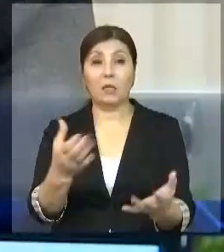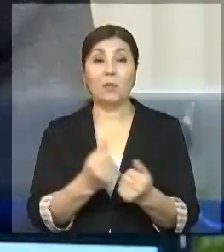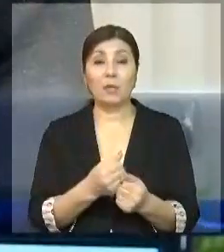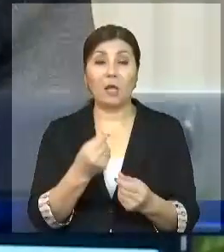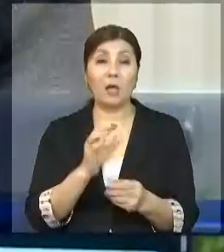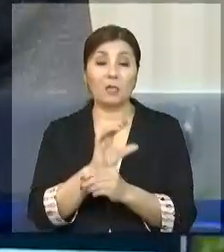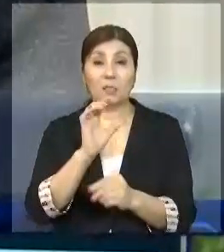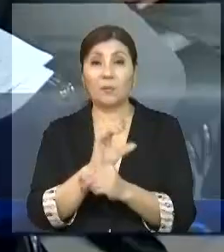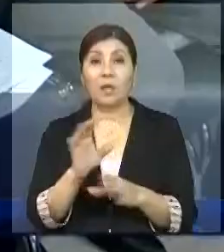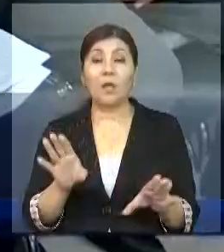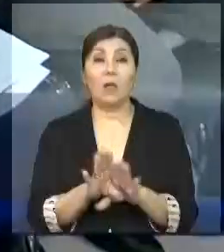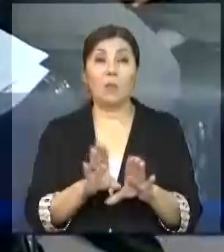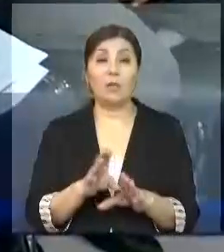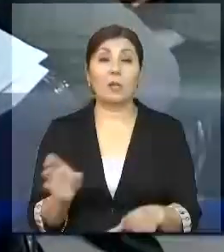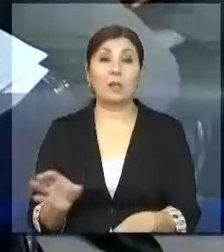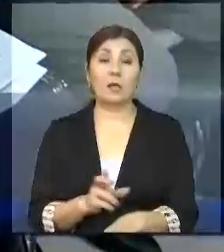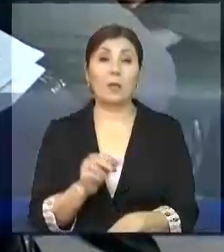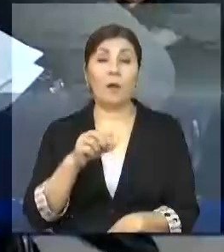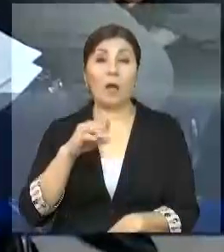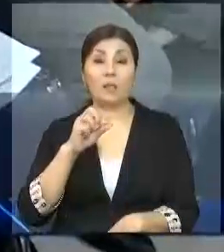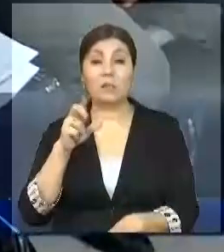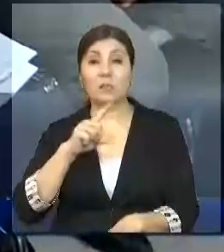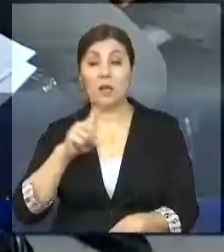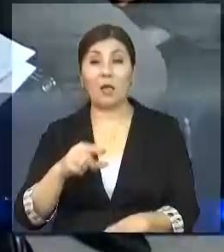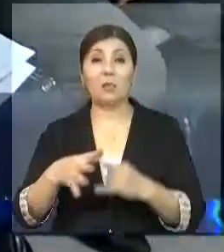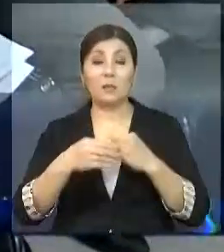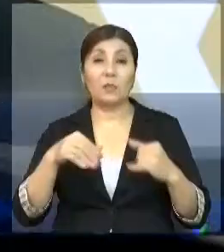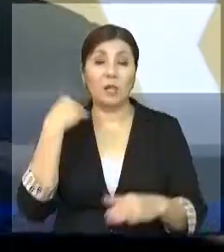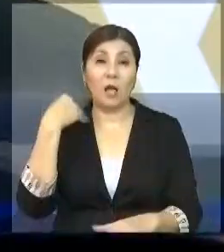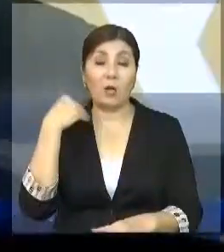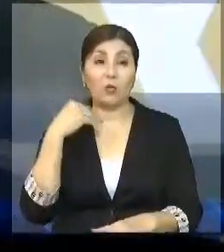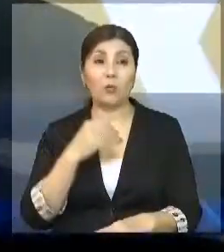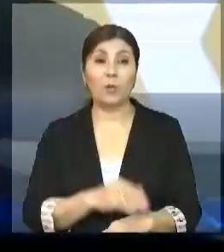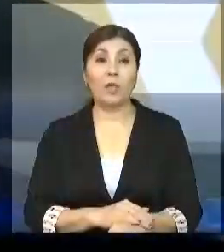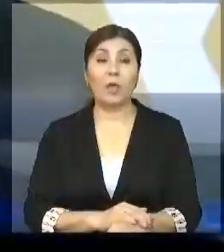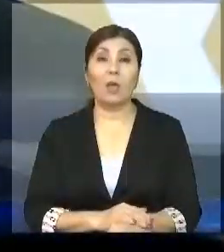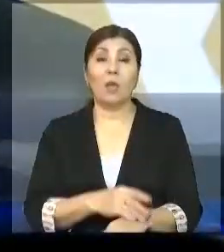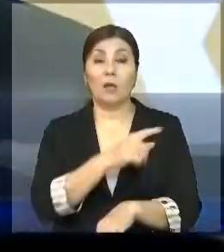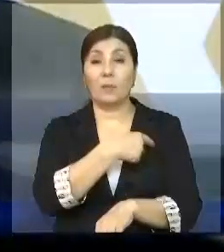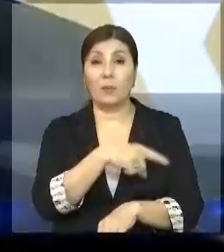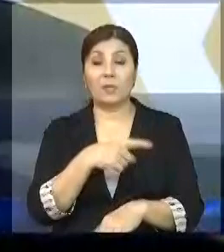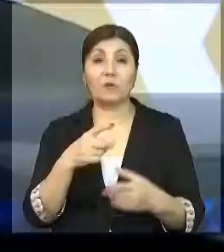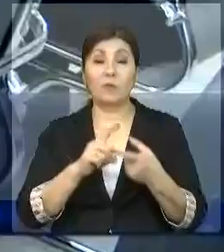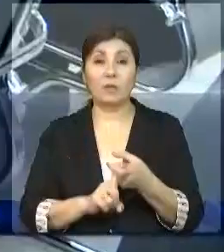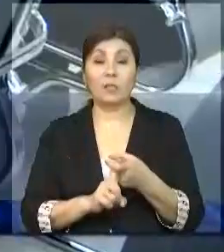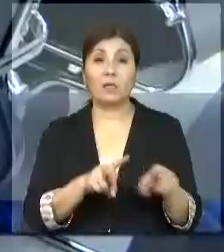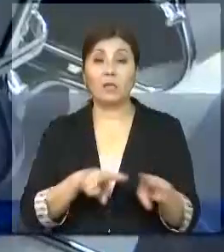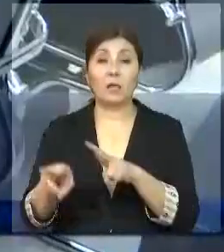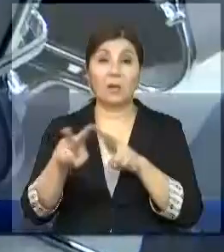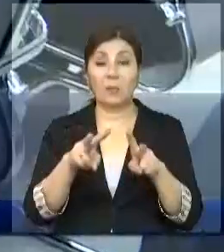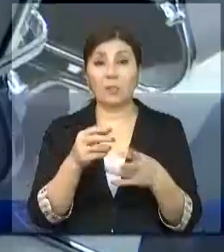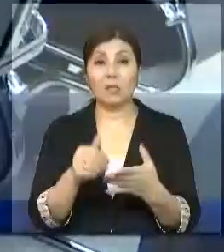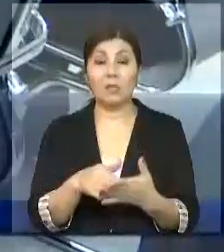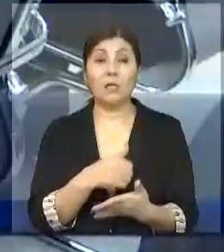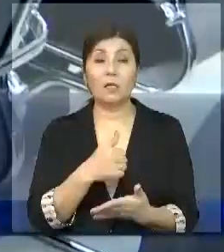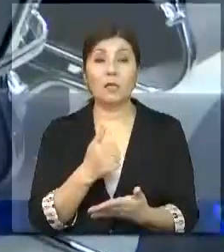аударып жіберген. Сонымен бірге Батыс Қаз жер қойнауы серіктестігі мен Ақтөбе бөлімшелік көліктік санитарлық эпидемиологиялық бақылау